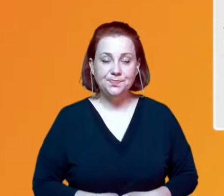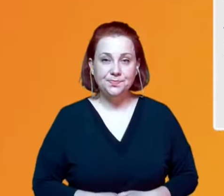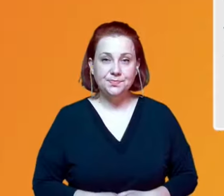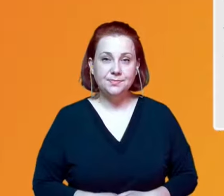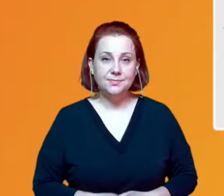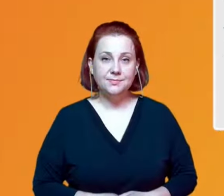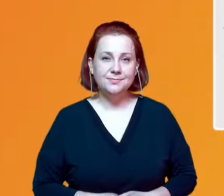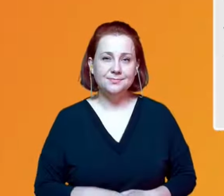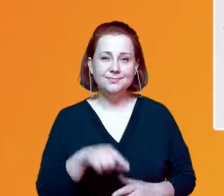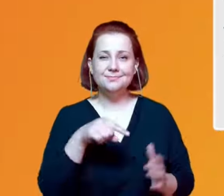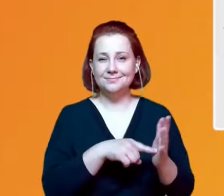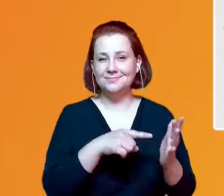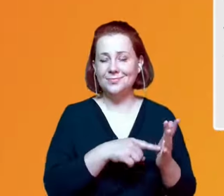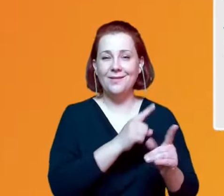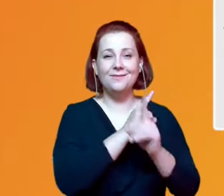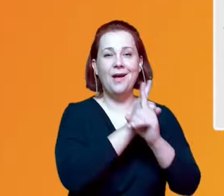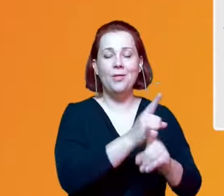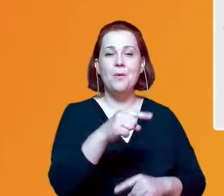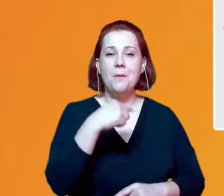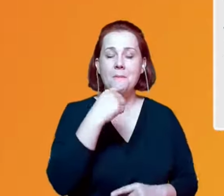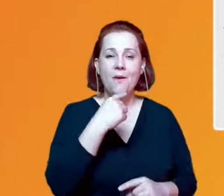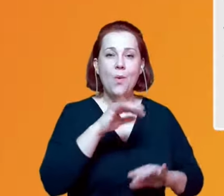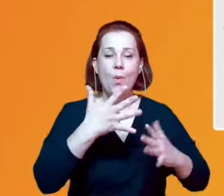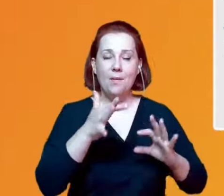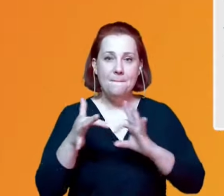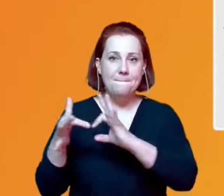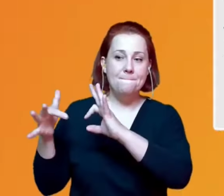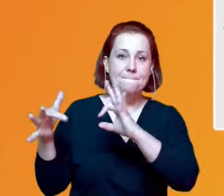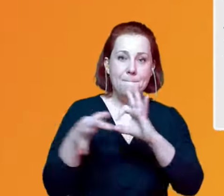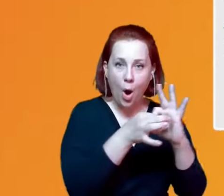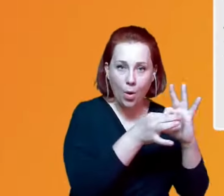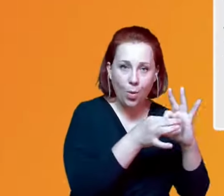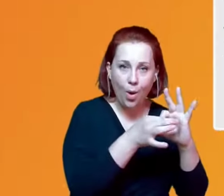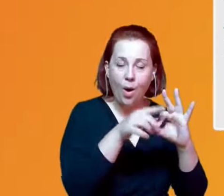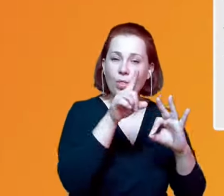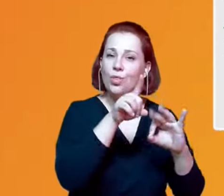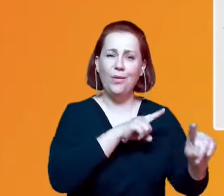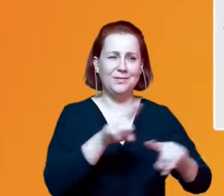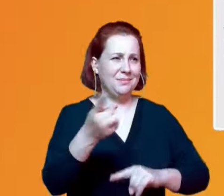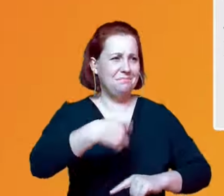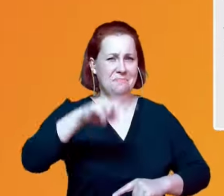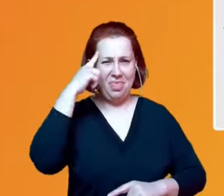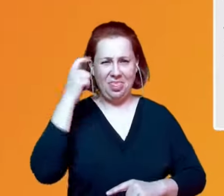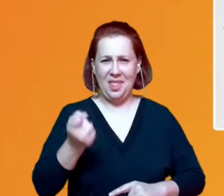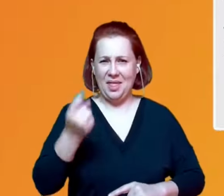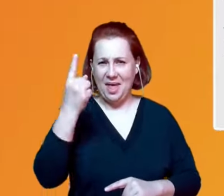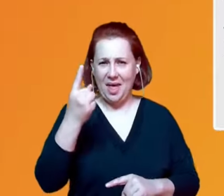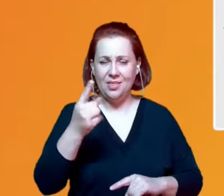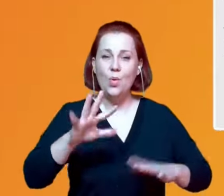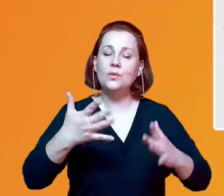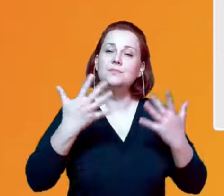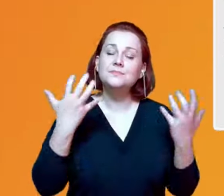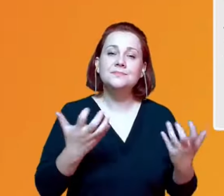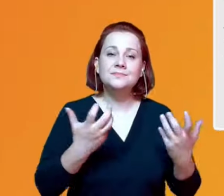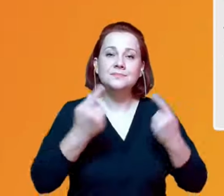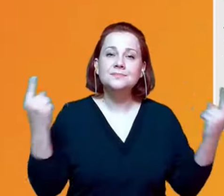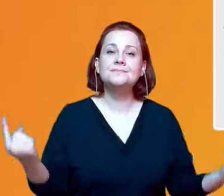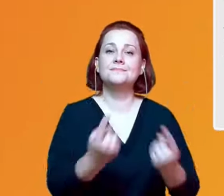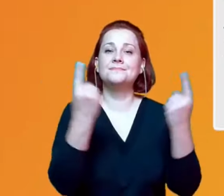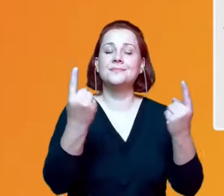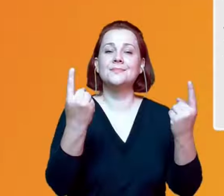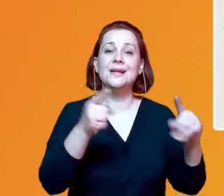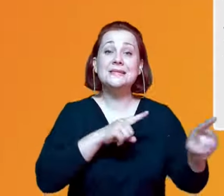z powiedzeniem, że bycie podłączonym nie oznacza bycia inteligentnym. Chcemy promować znaczenie zbierania